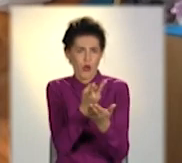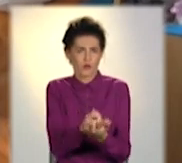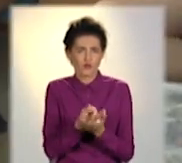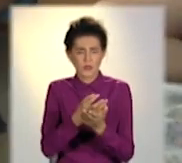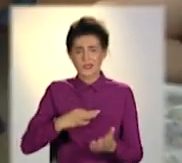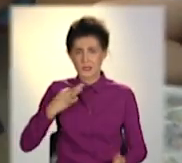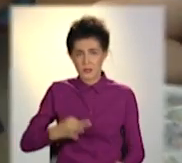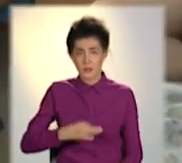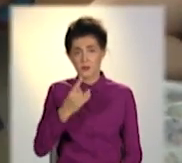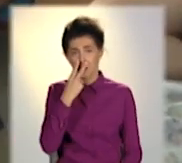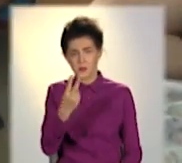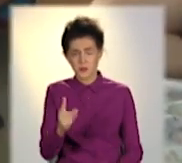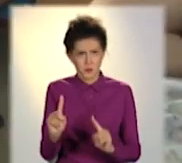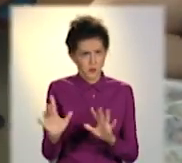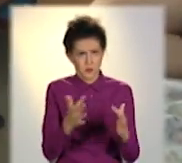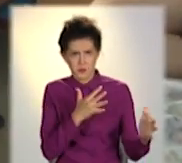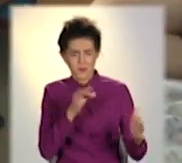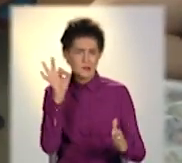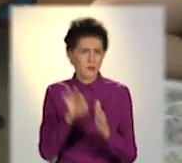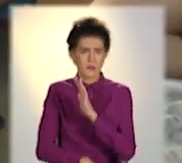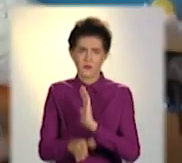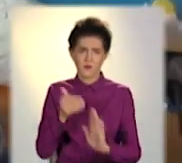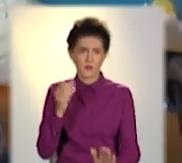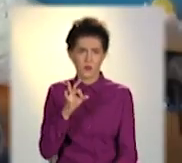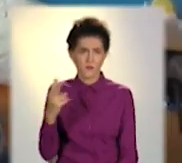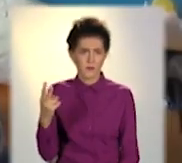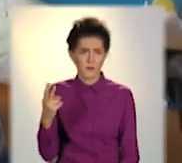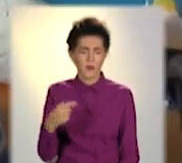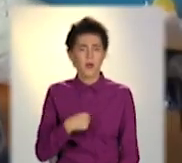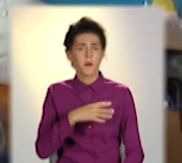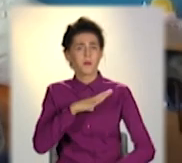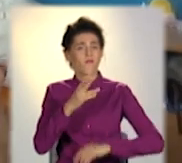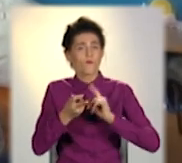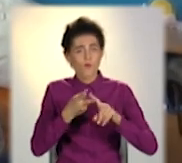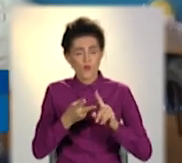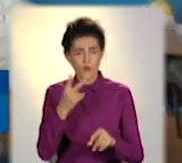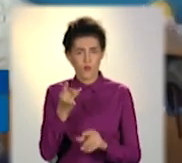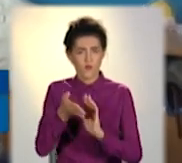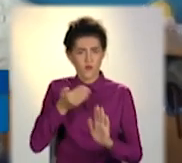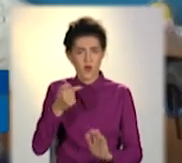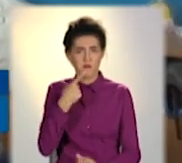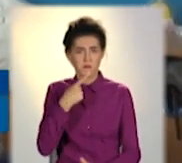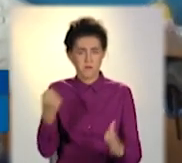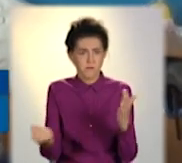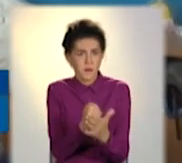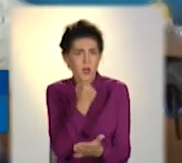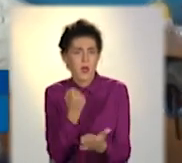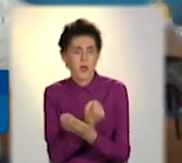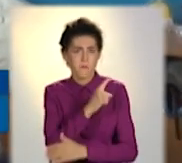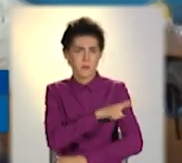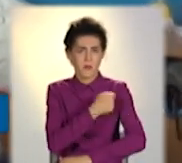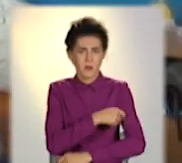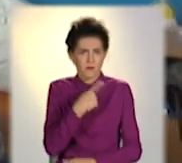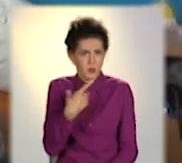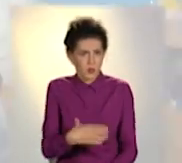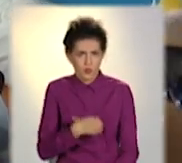Як побачила, що відбувається, викликала поліцію. Я дзвонила другий раз в поліцію, об'яснила, що нас вже б'ють медсестер. У нас уже, ну,